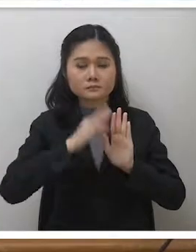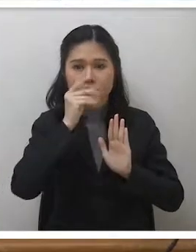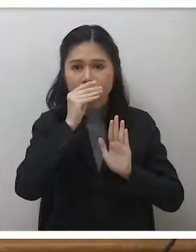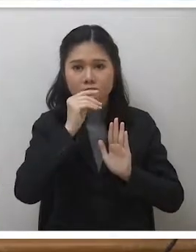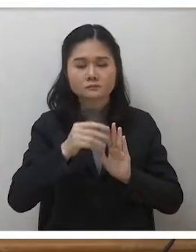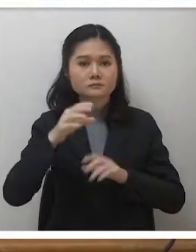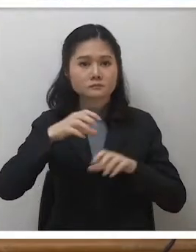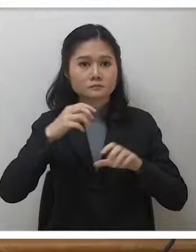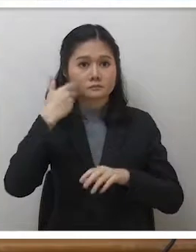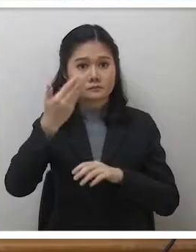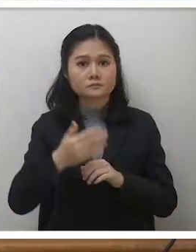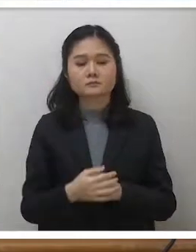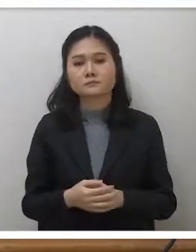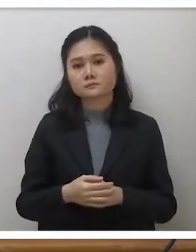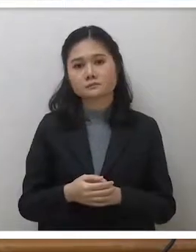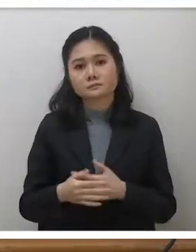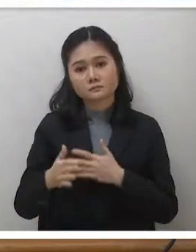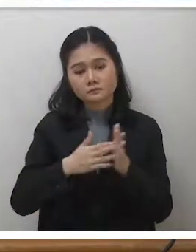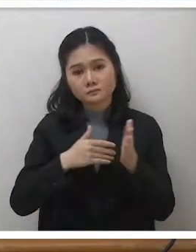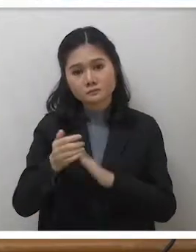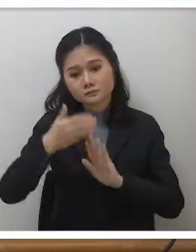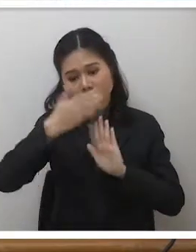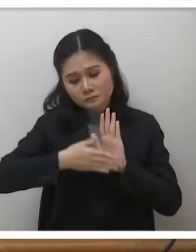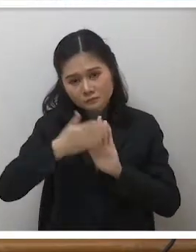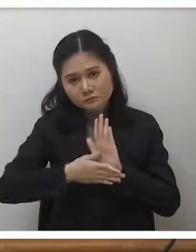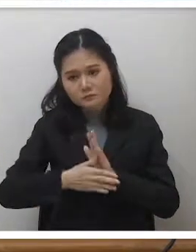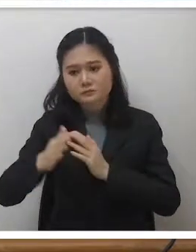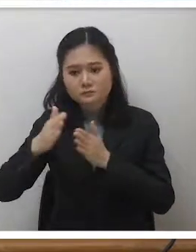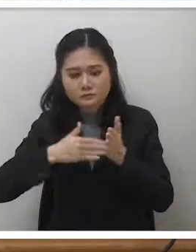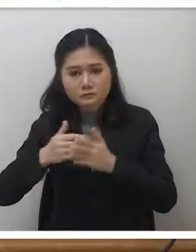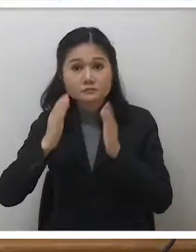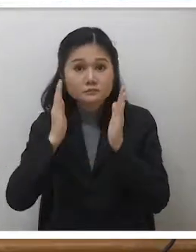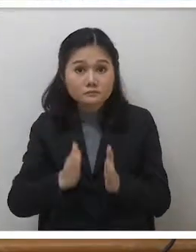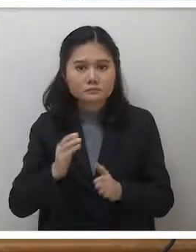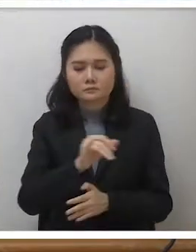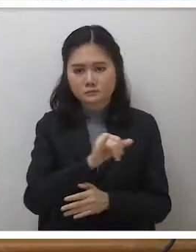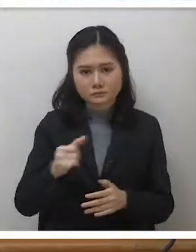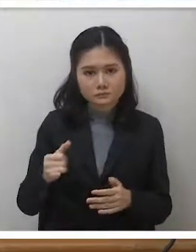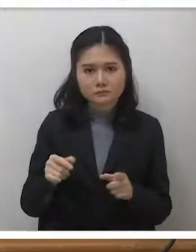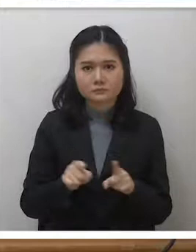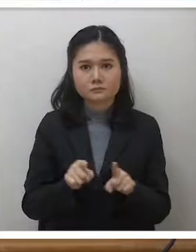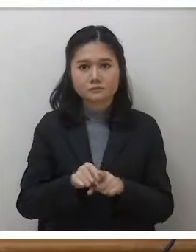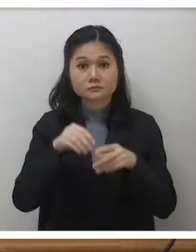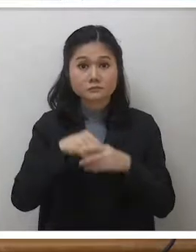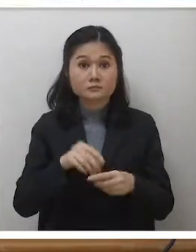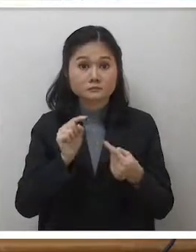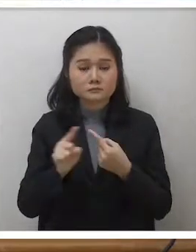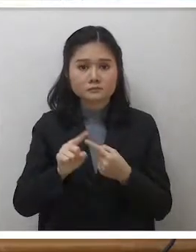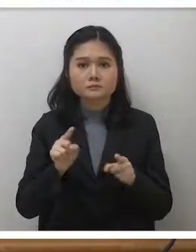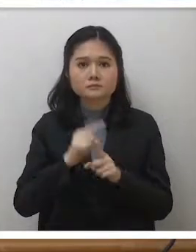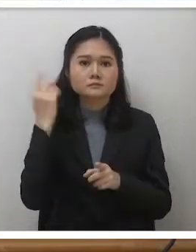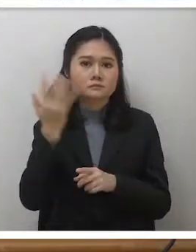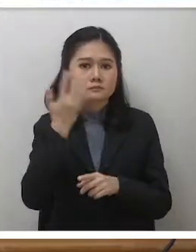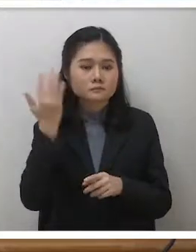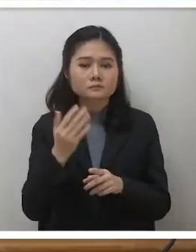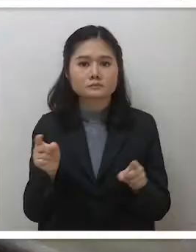ว่าเฮ้ยสีฉากกับสีตัวละครเนี่ยบางทีมันอยู่ภายใต้บรรยากา